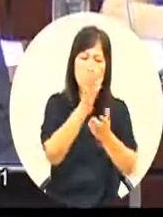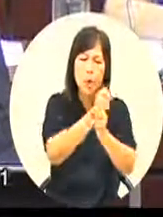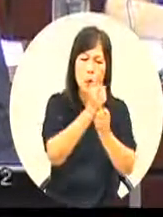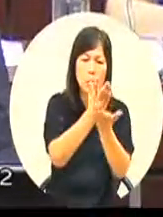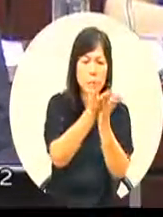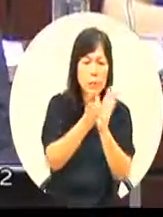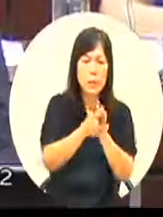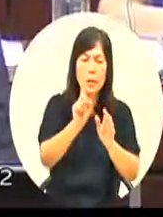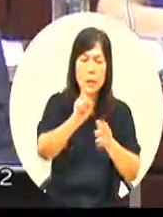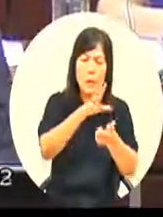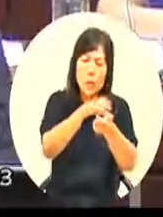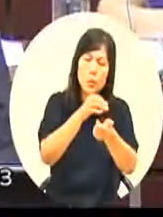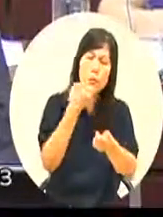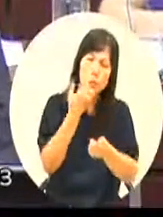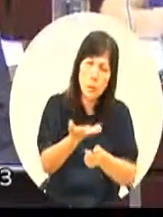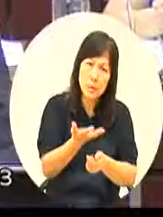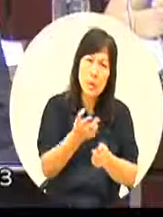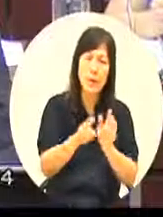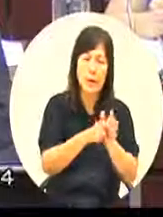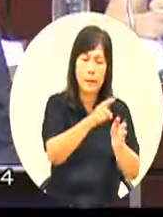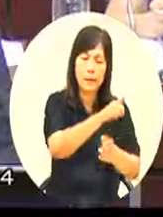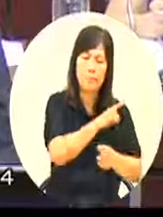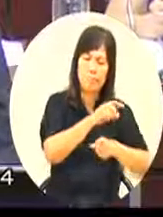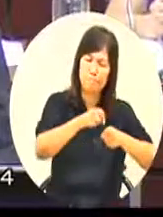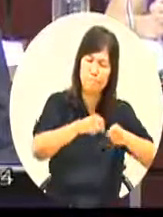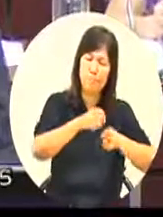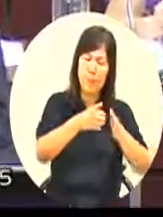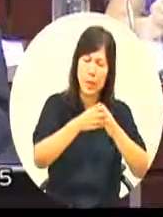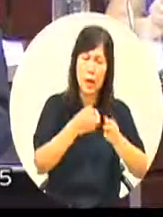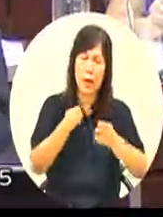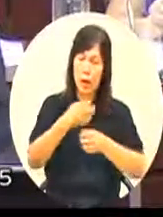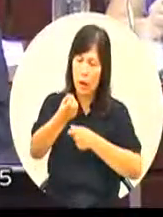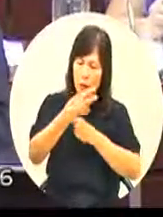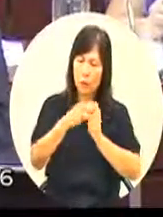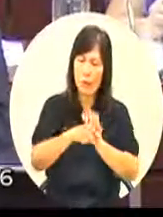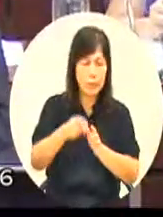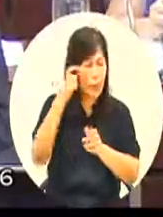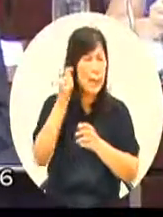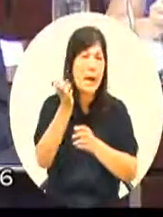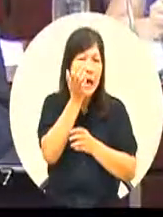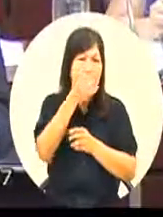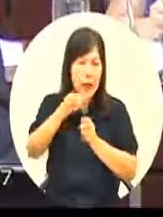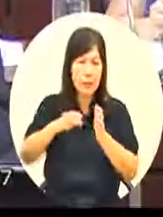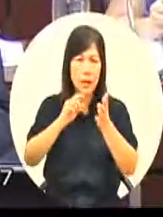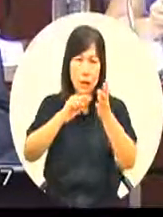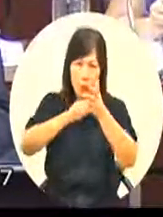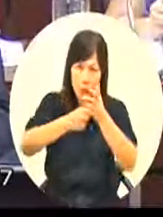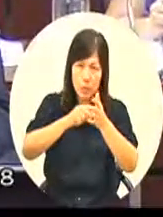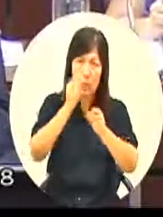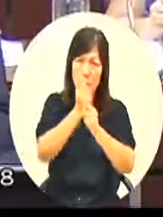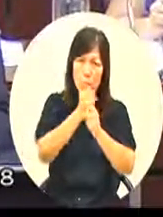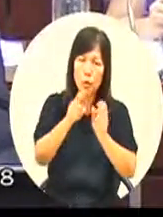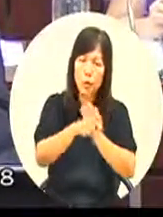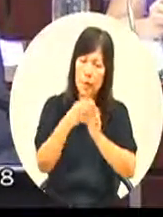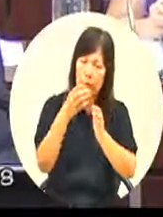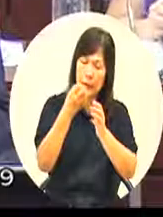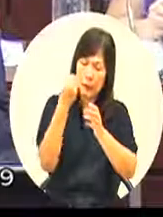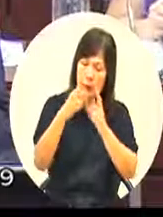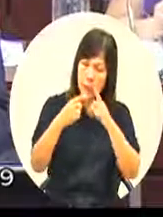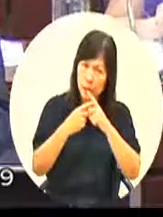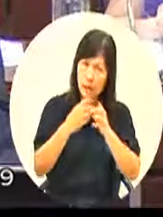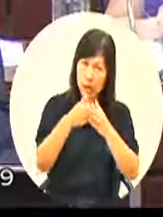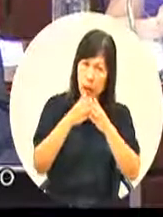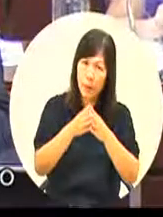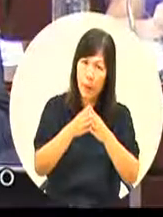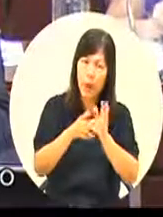么样的训练机会，他们要做好好的计划告诉我们说，我想冈山螺丝产业你要不要新的人呢？你将来永续经营